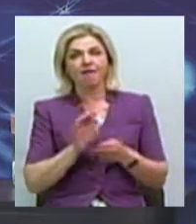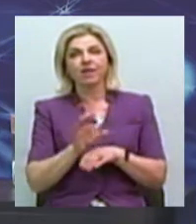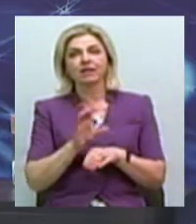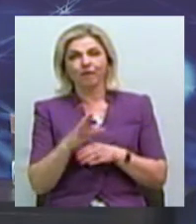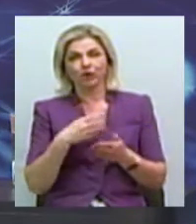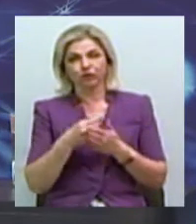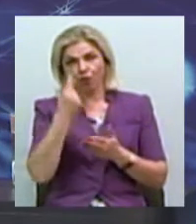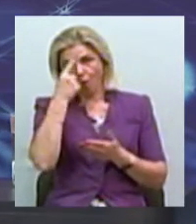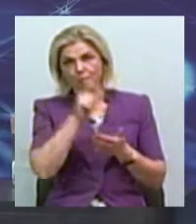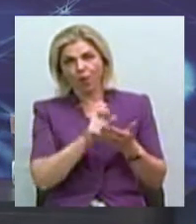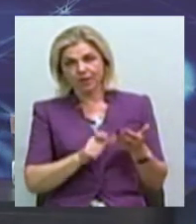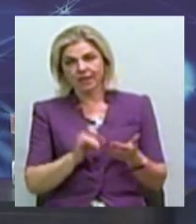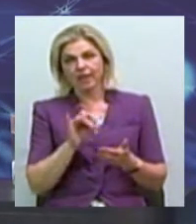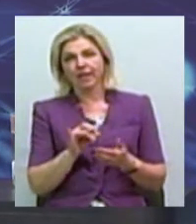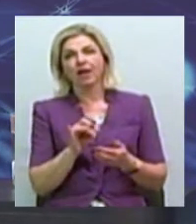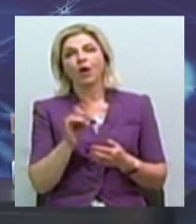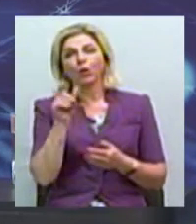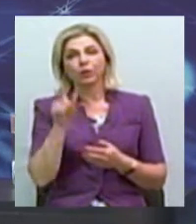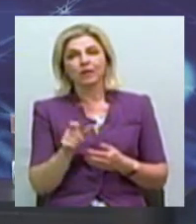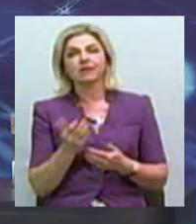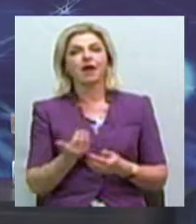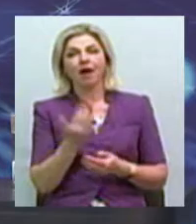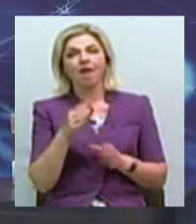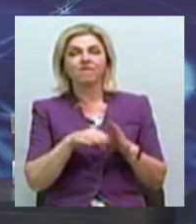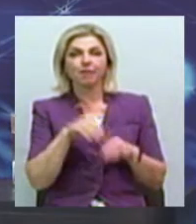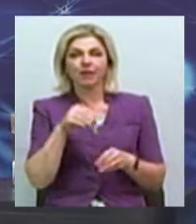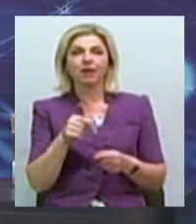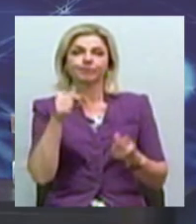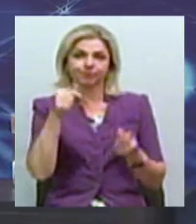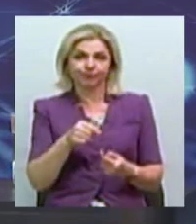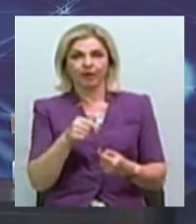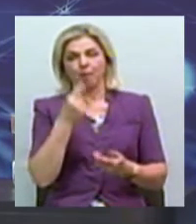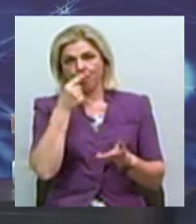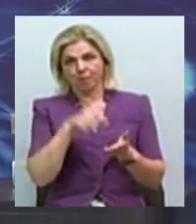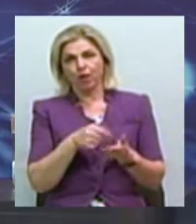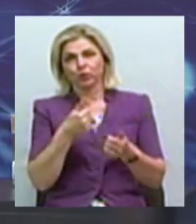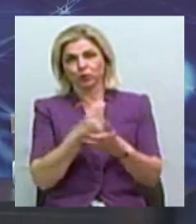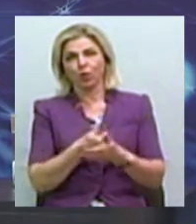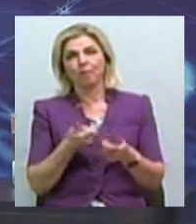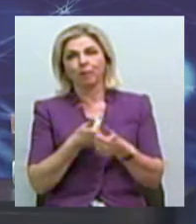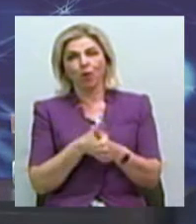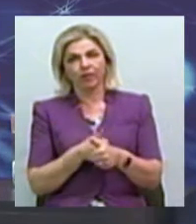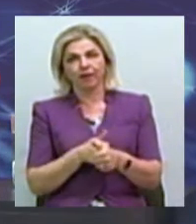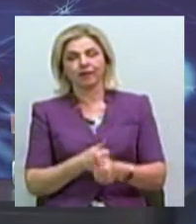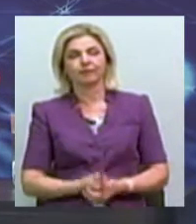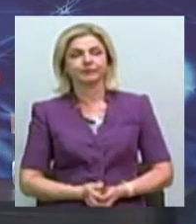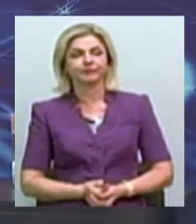поезії, і людина, яка в даному випадку відбирав ті, які гідні потрапити до бібліотеки, так? Тому